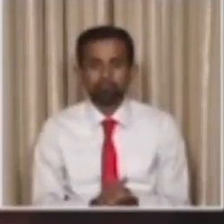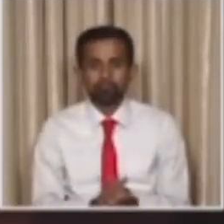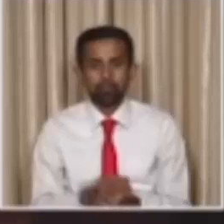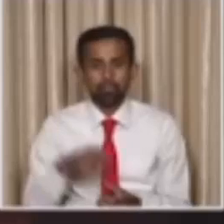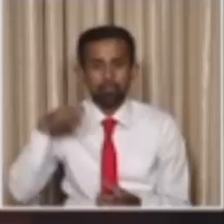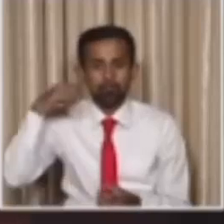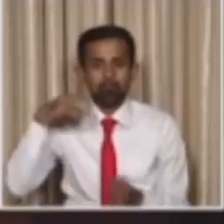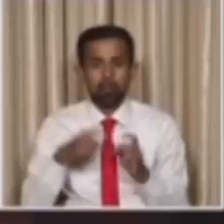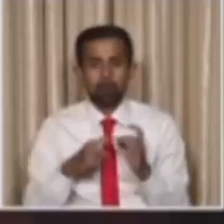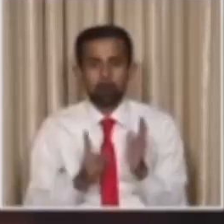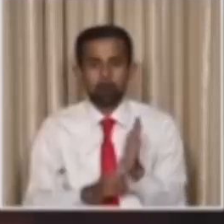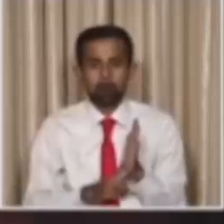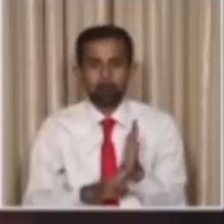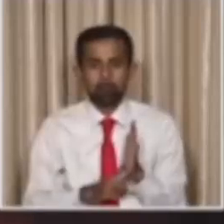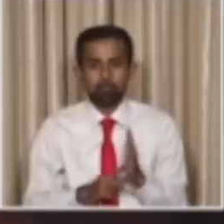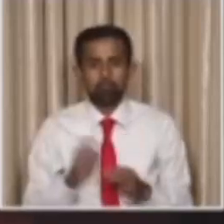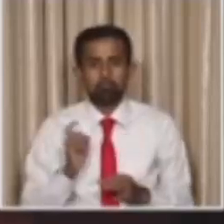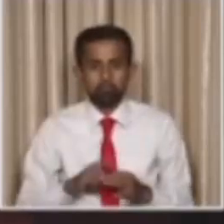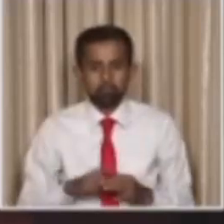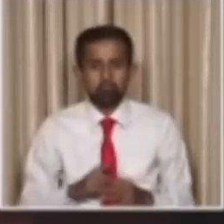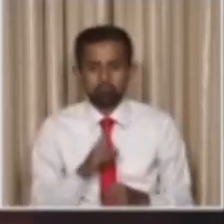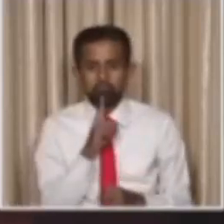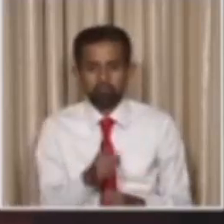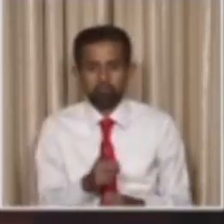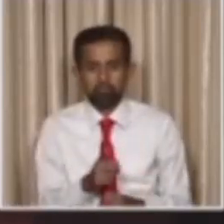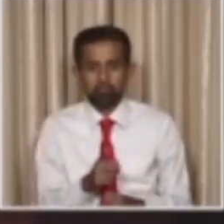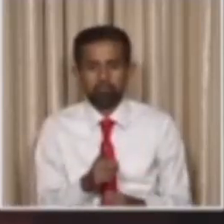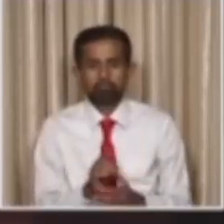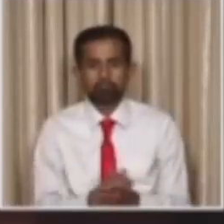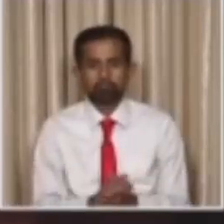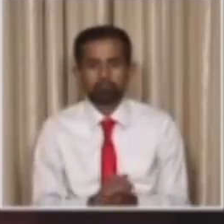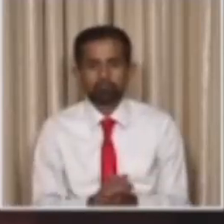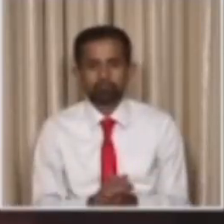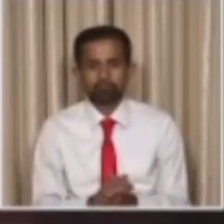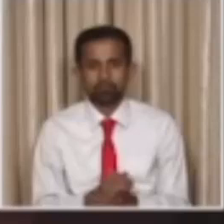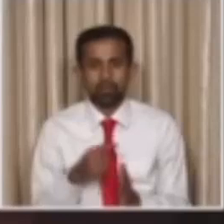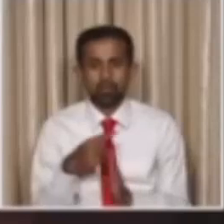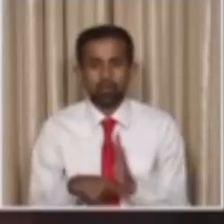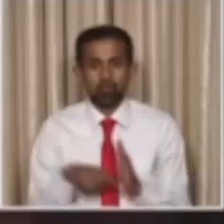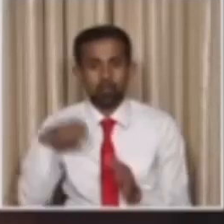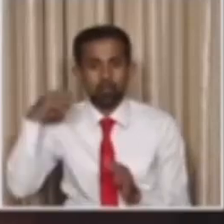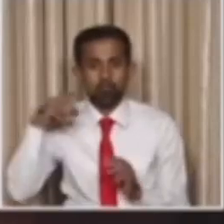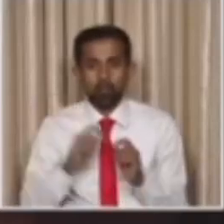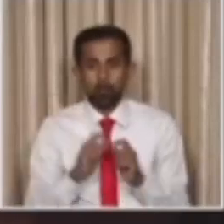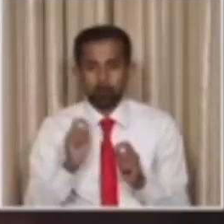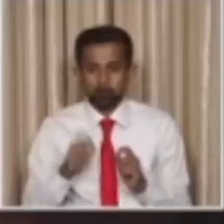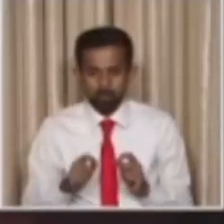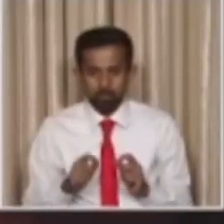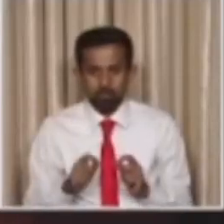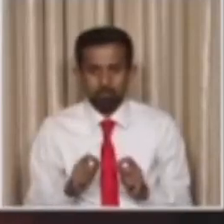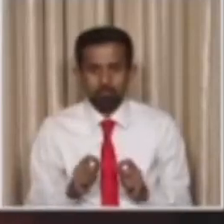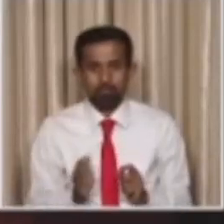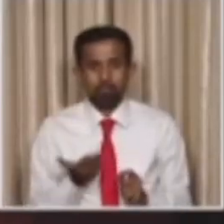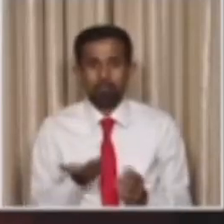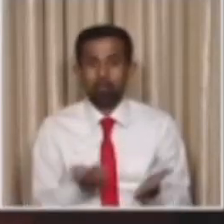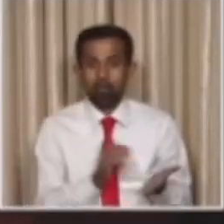විදුලි බිල පිළිබඳ බරපතල ප්‍රශ්නයක් එළඹිලා තිබෙනවා ලංකා විදුලි බල මණ්ඩලය විසින්